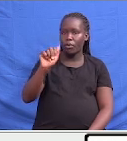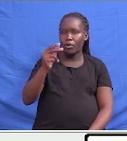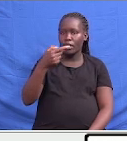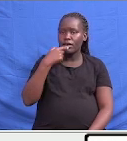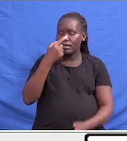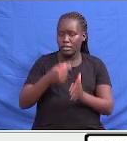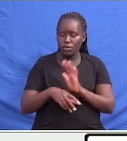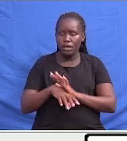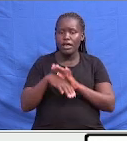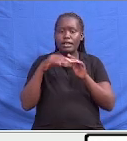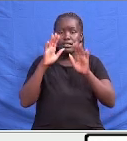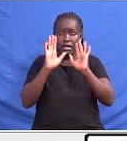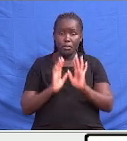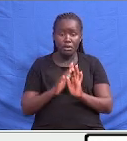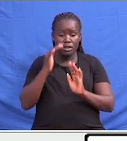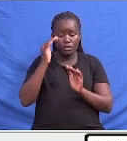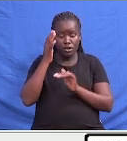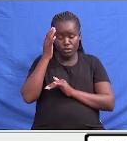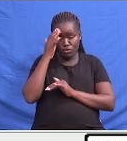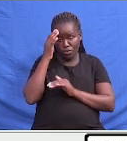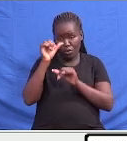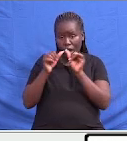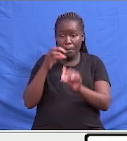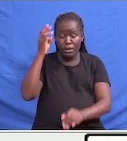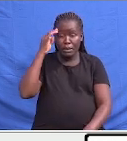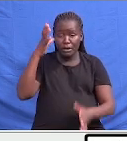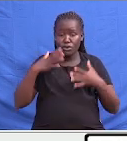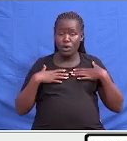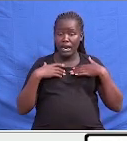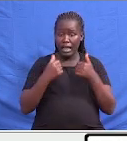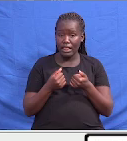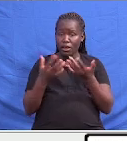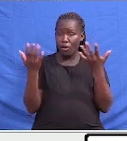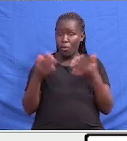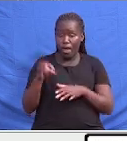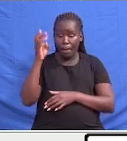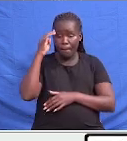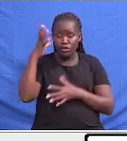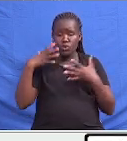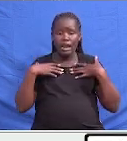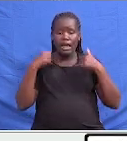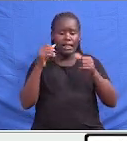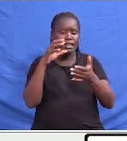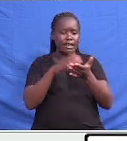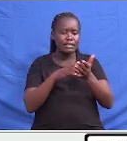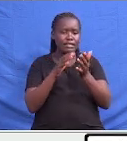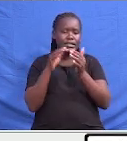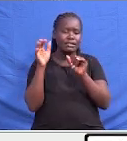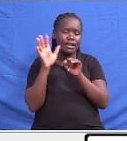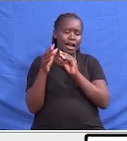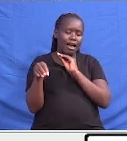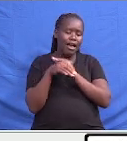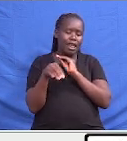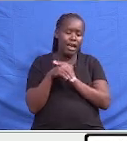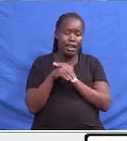afya ya akili kote nchini, wakati ambapo visa vya afya ya akili vimeripotiwa kuongezeka. Anodida na